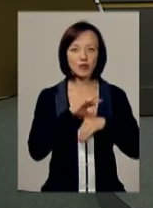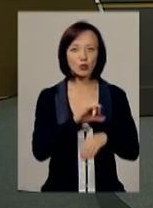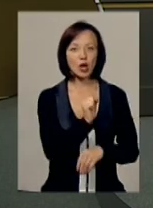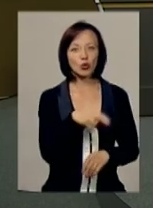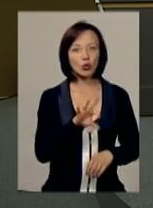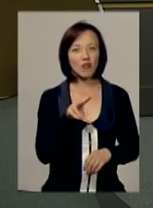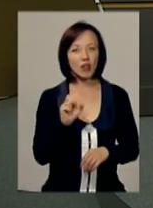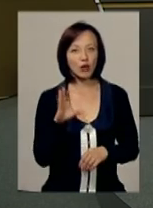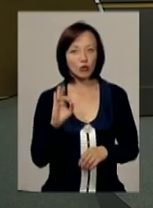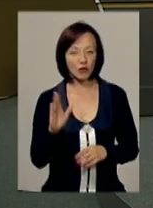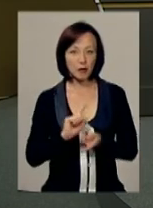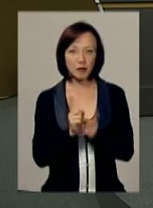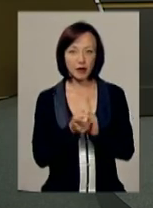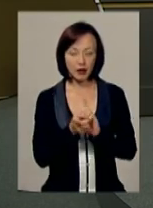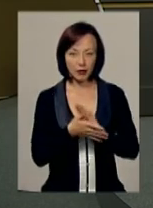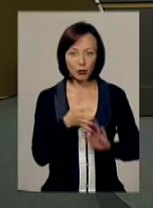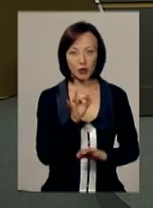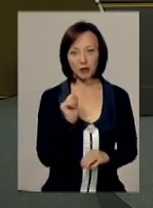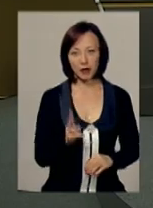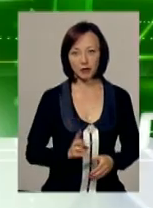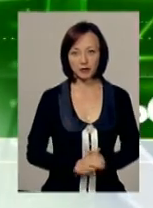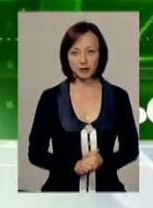Довлатов, сурдопереклад від Ольги Рибак.